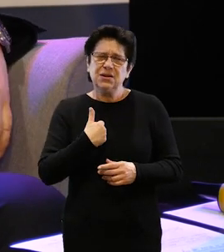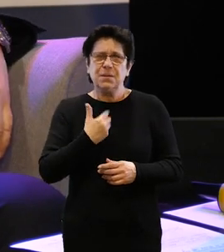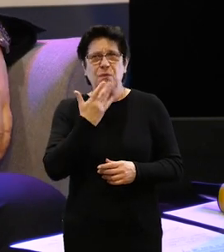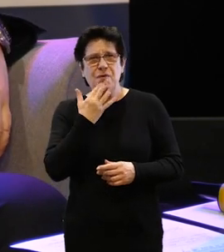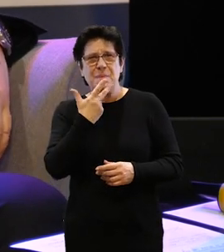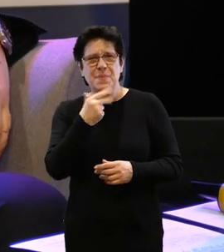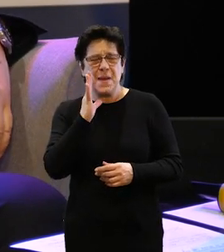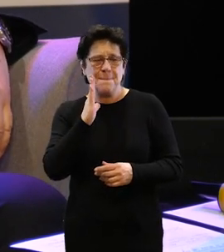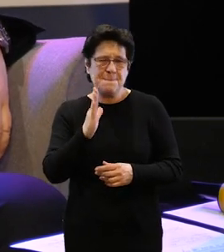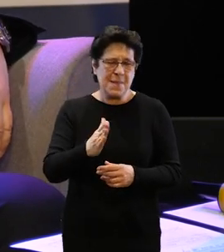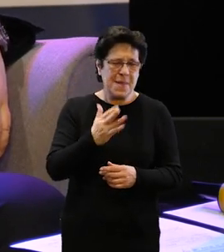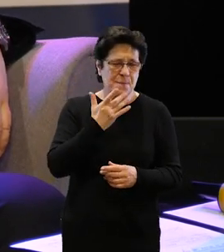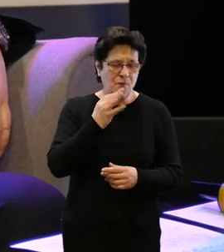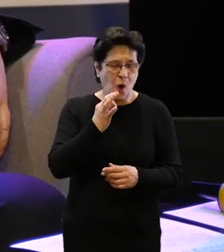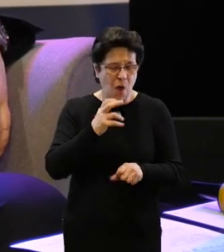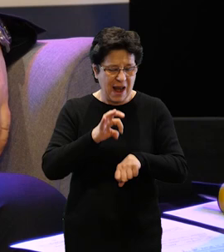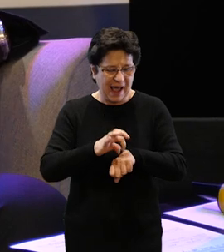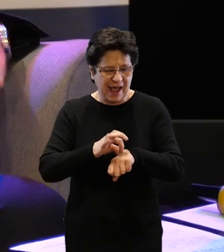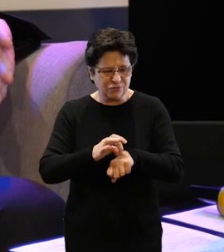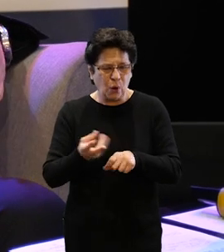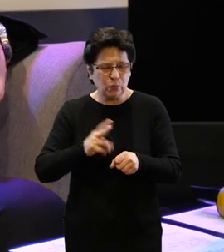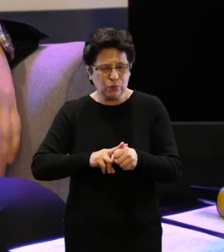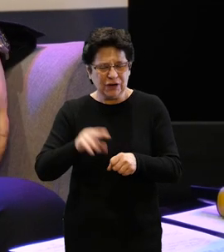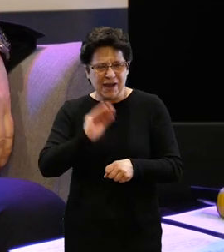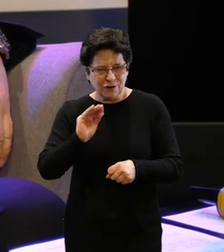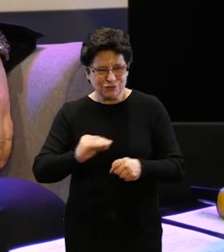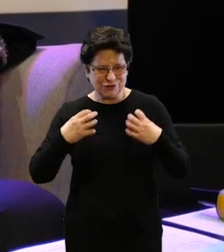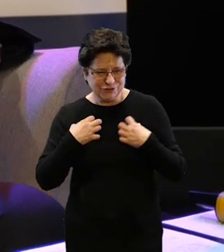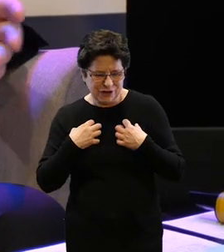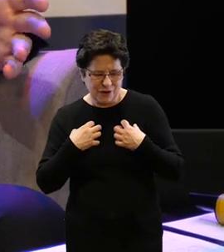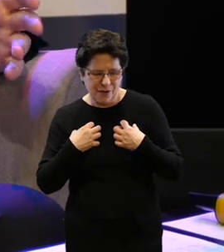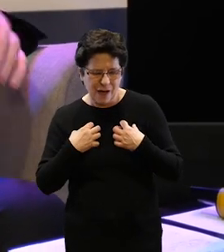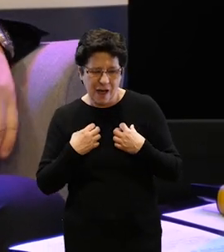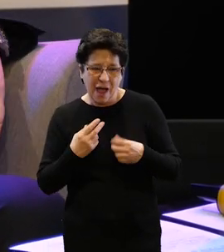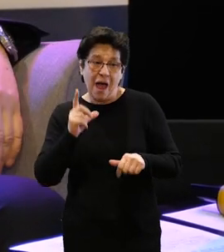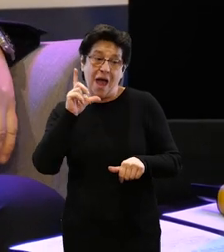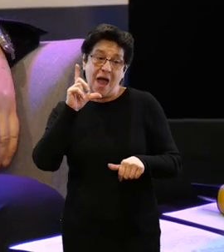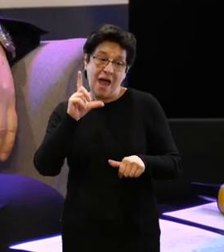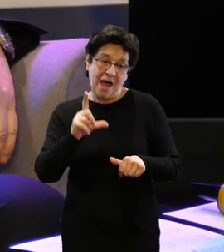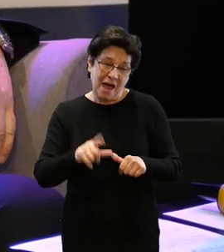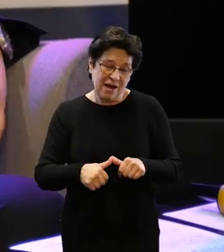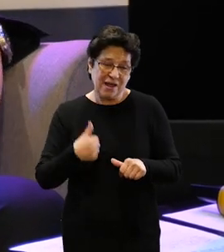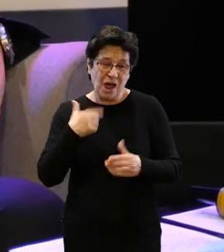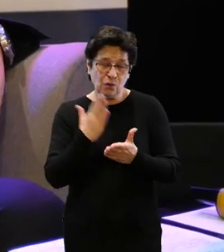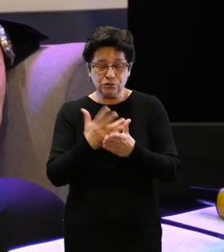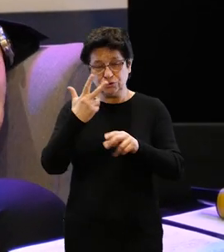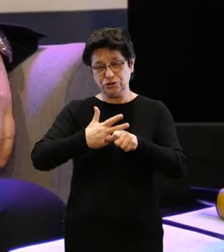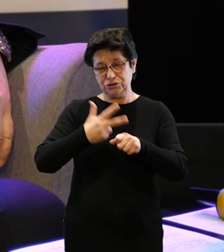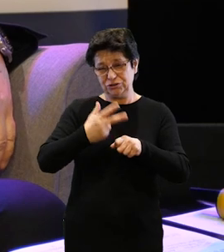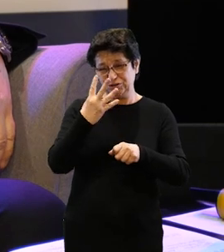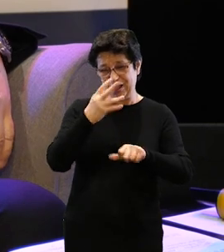lekarzach żyjących ale nie ukrywam że jako 34 lata Prowadzę antykwariat i mogę z